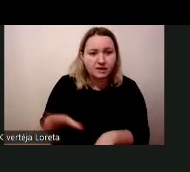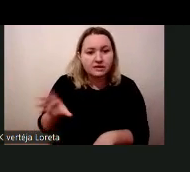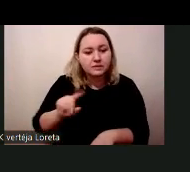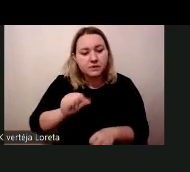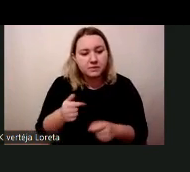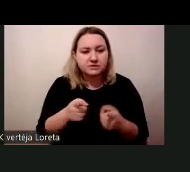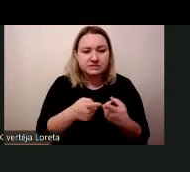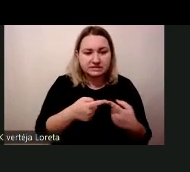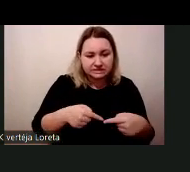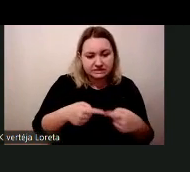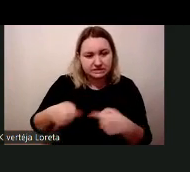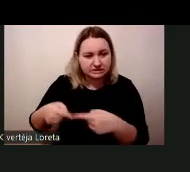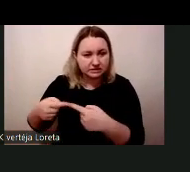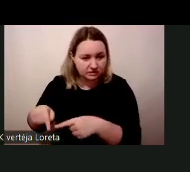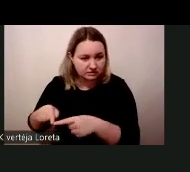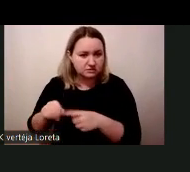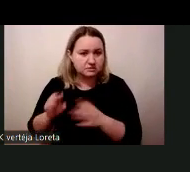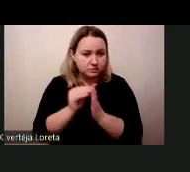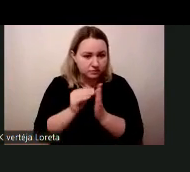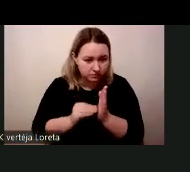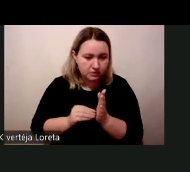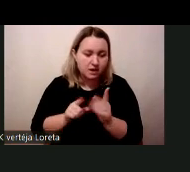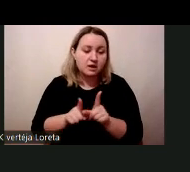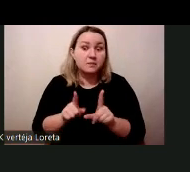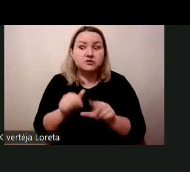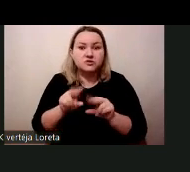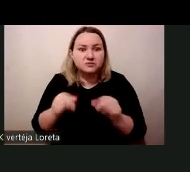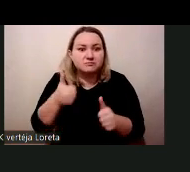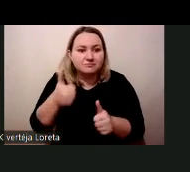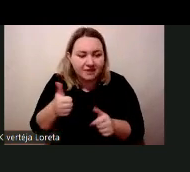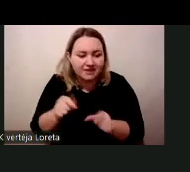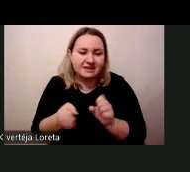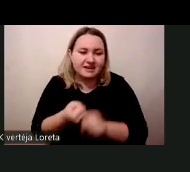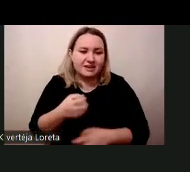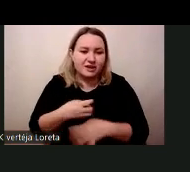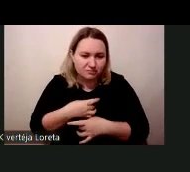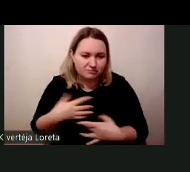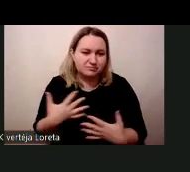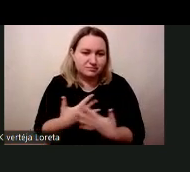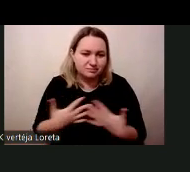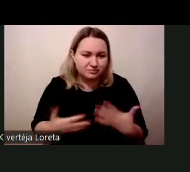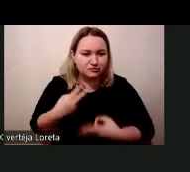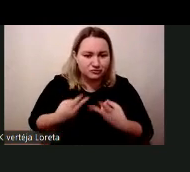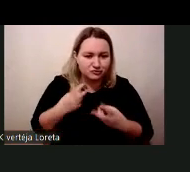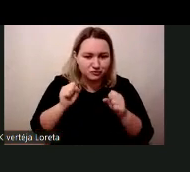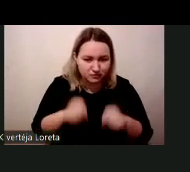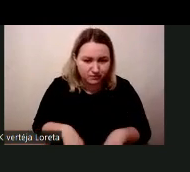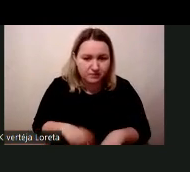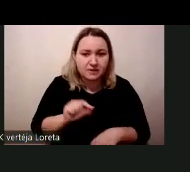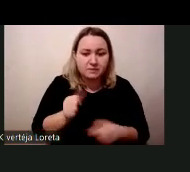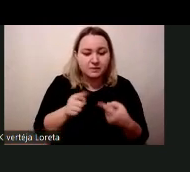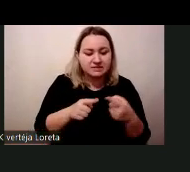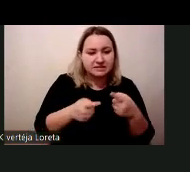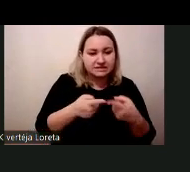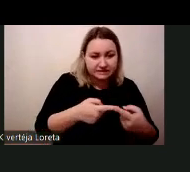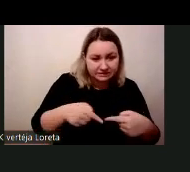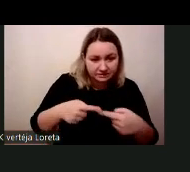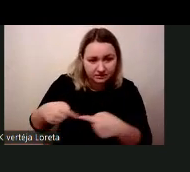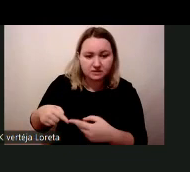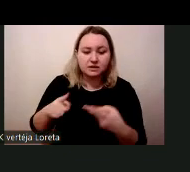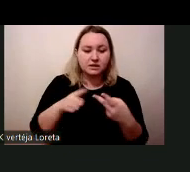ir būtinai turime švęsti sėkmę. Taigi nustatome, identifikuojame sritis, tada planuojama